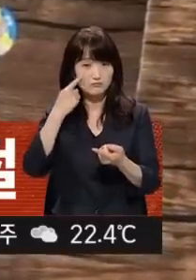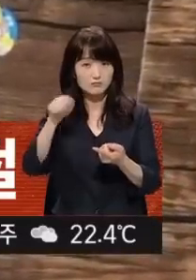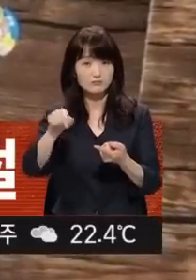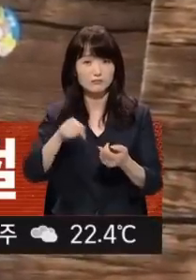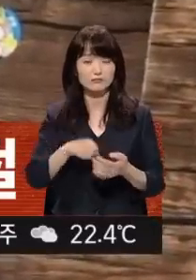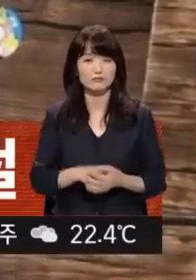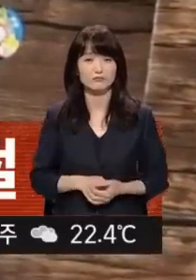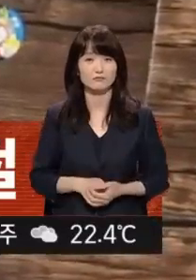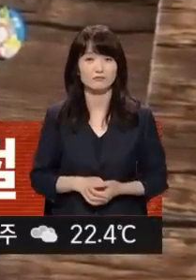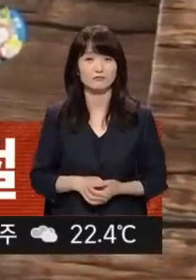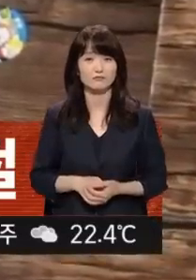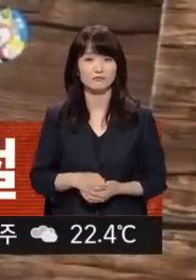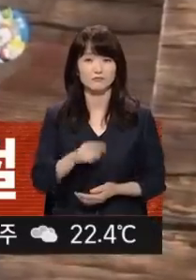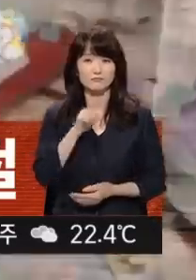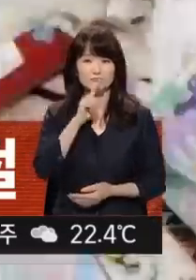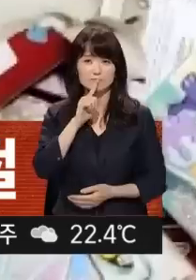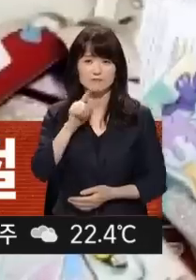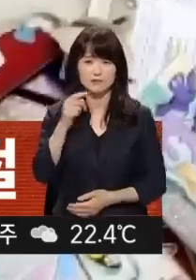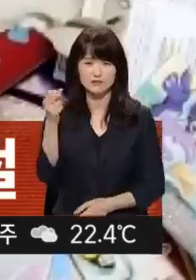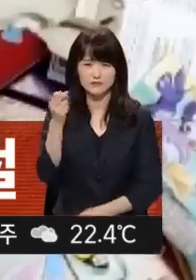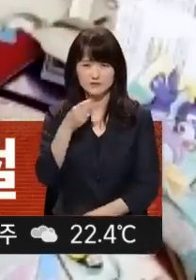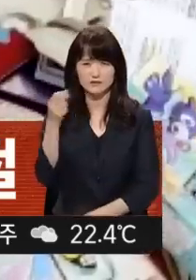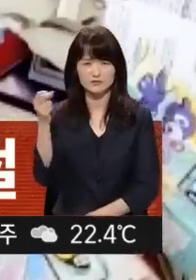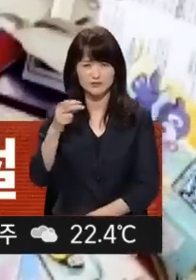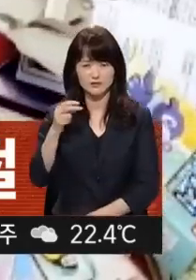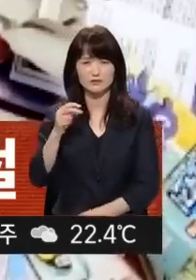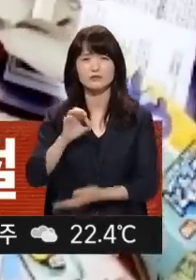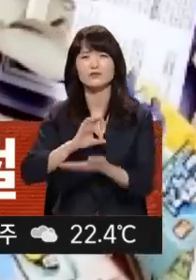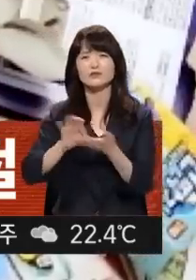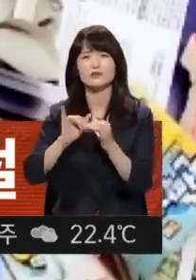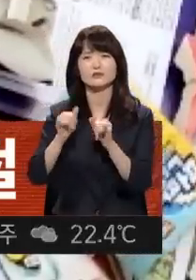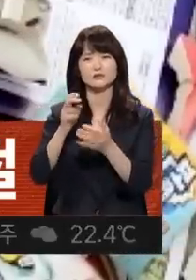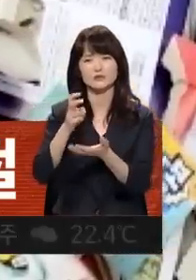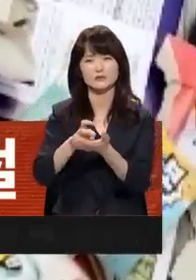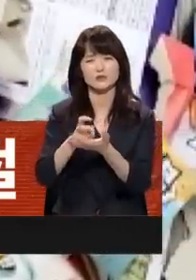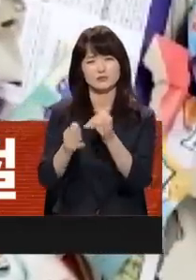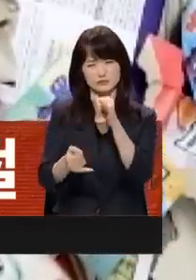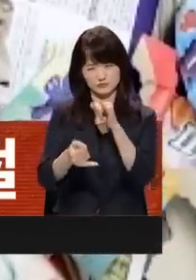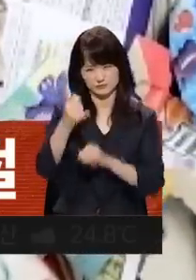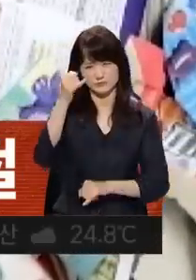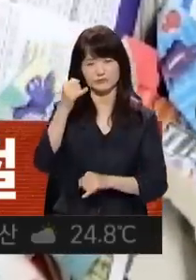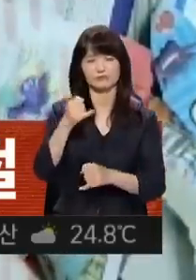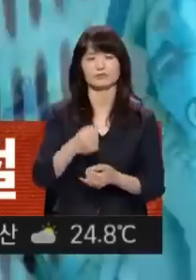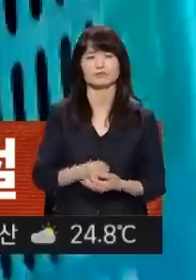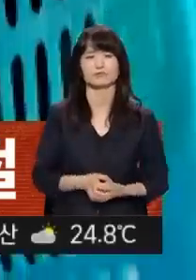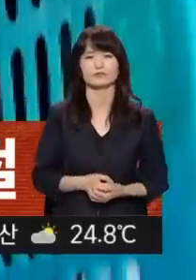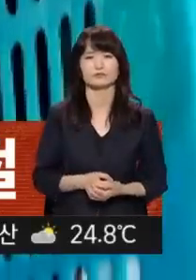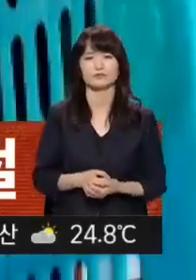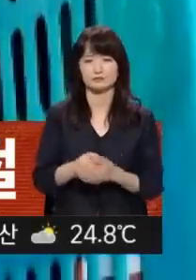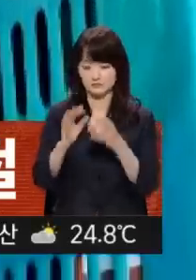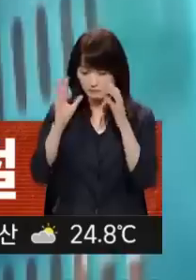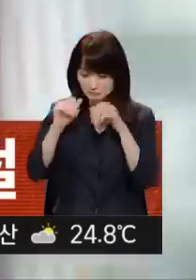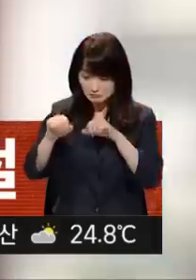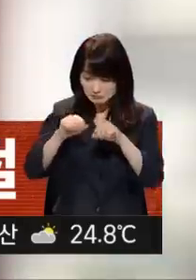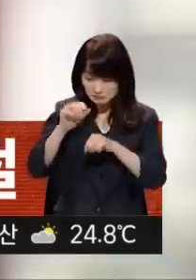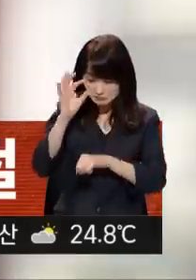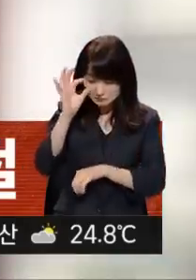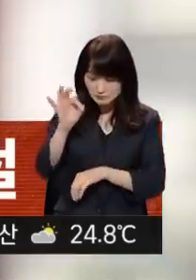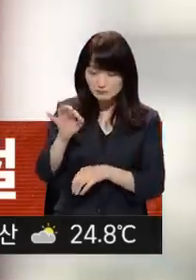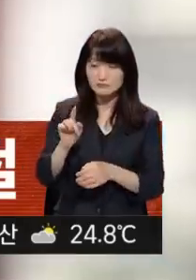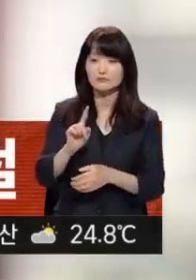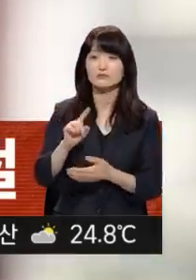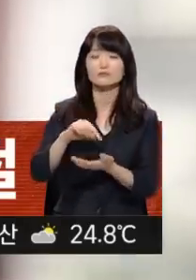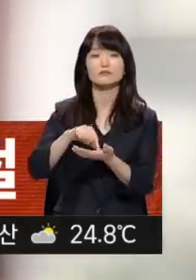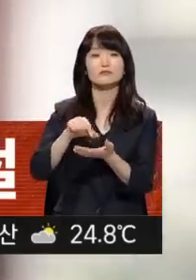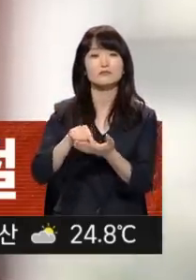갖다가 입에다가 달고 다니는 사람들이 법들을 잘 안 지켜요 그러니까 이제 그이 아이들 행동을 보게 되면 우리가